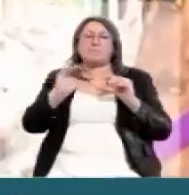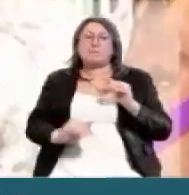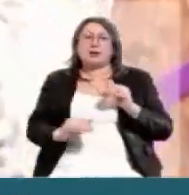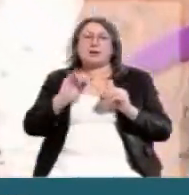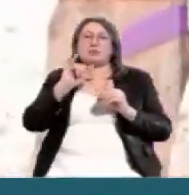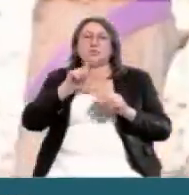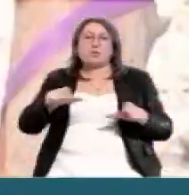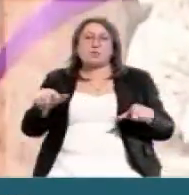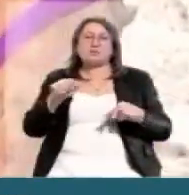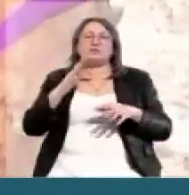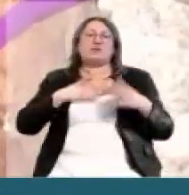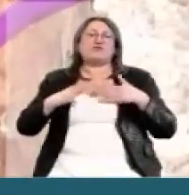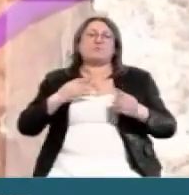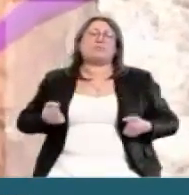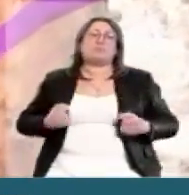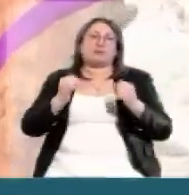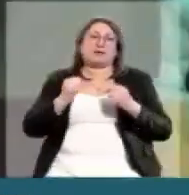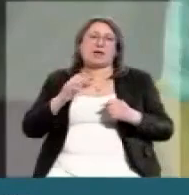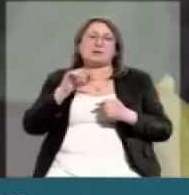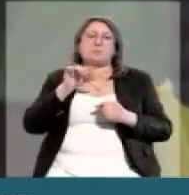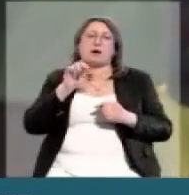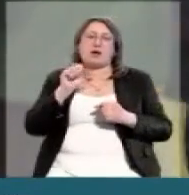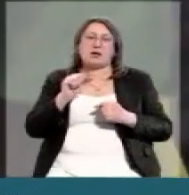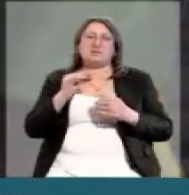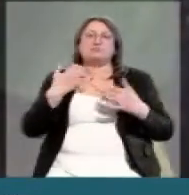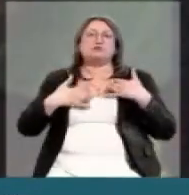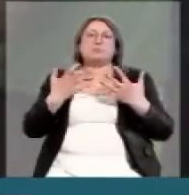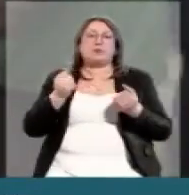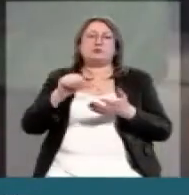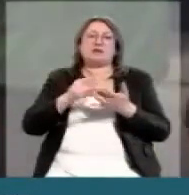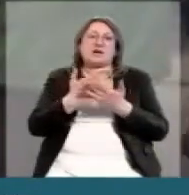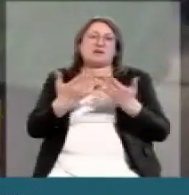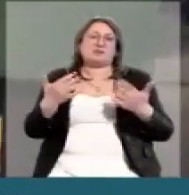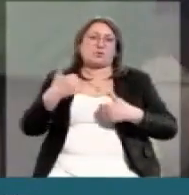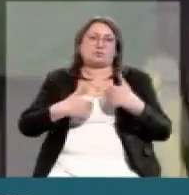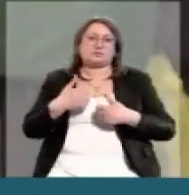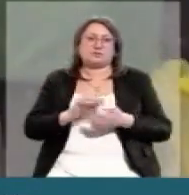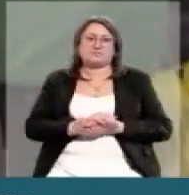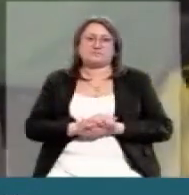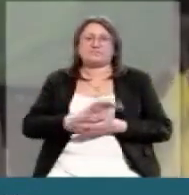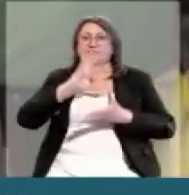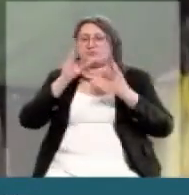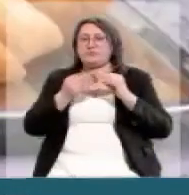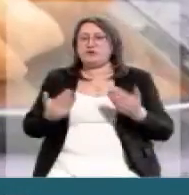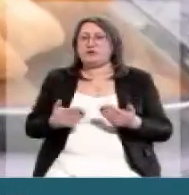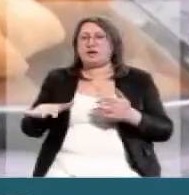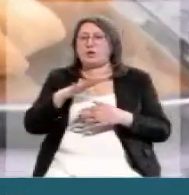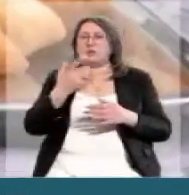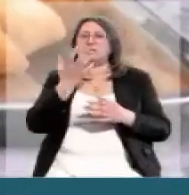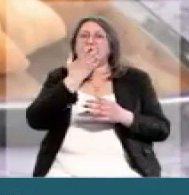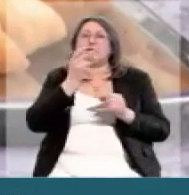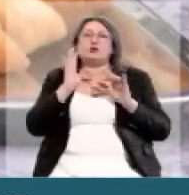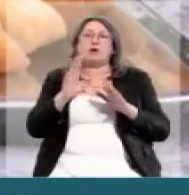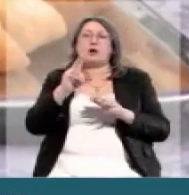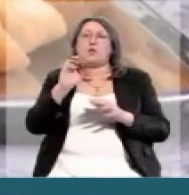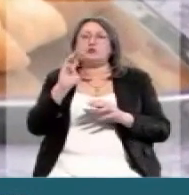Маленькие узункольцы с удовольствием качались на алтыбакане и спешили принять участие в различных конкурсах. В целом жители района согревал не